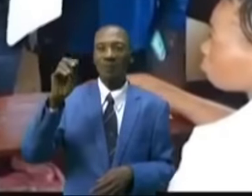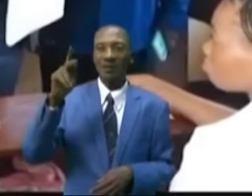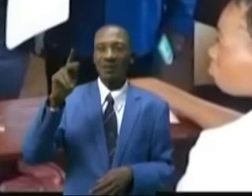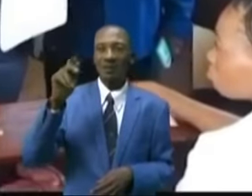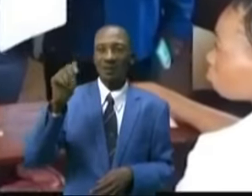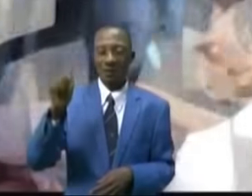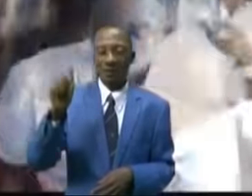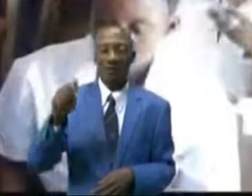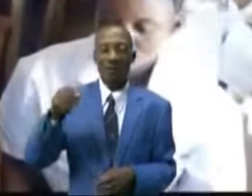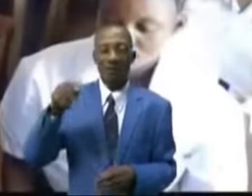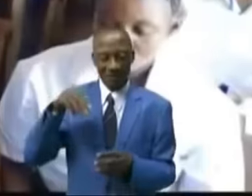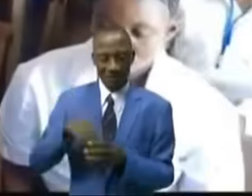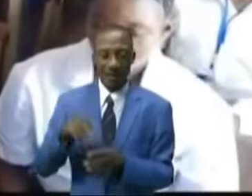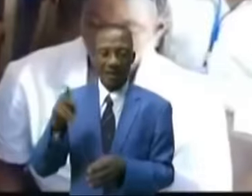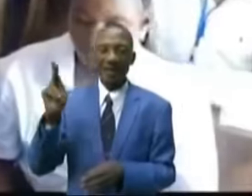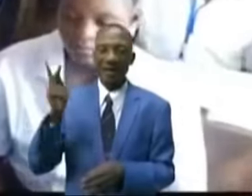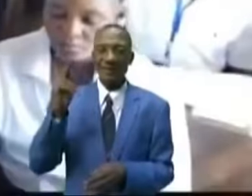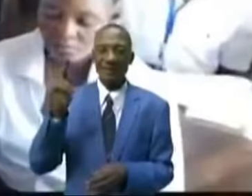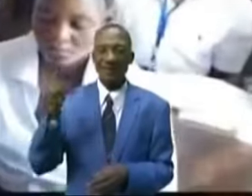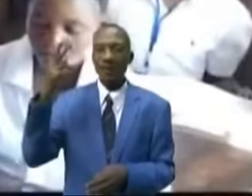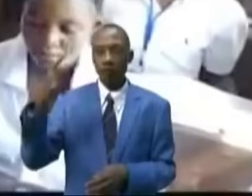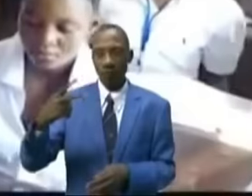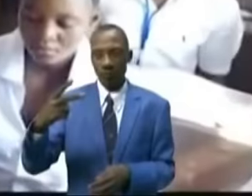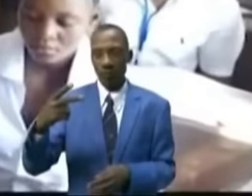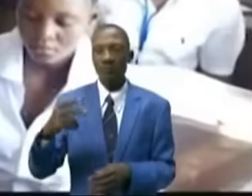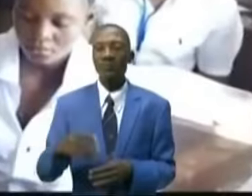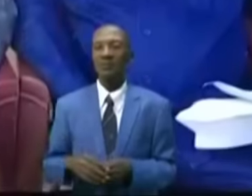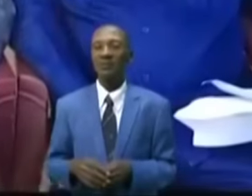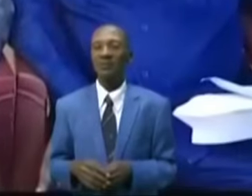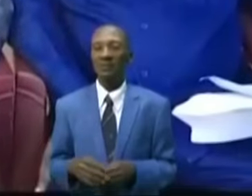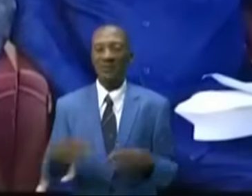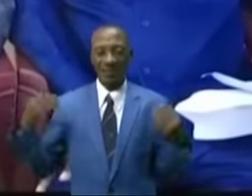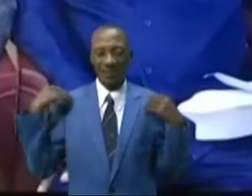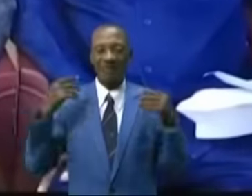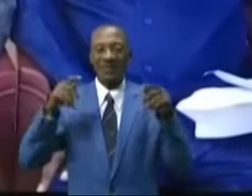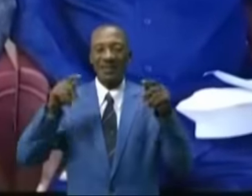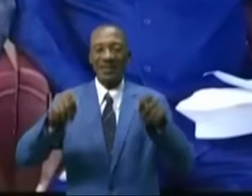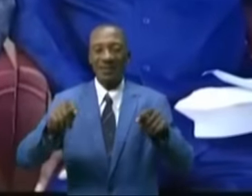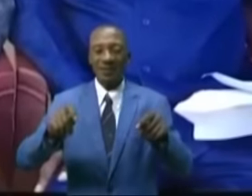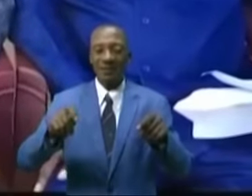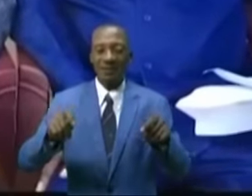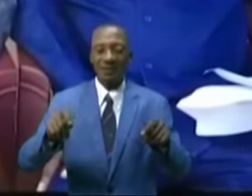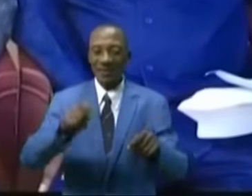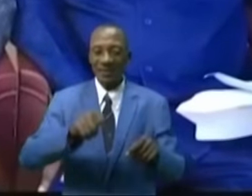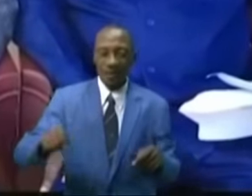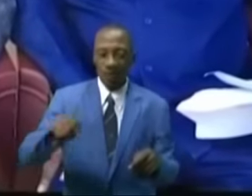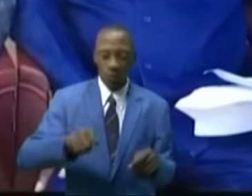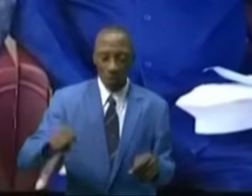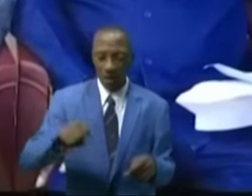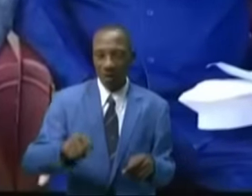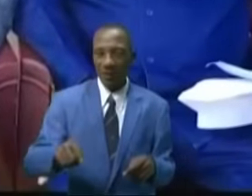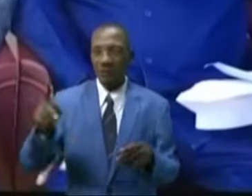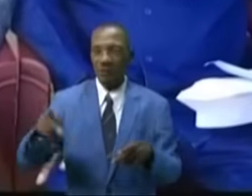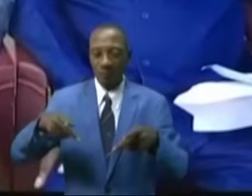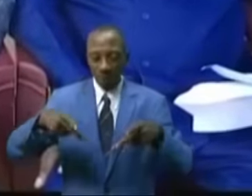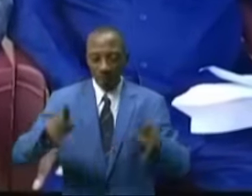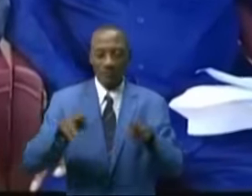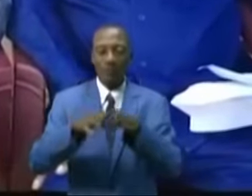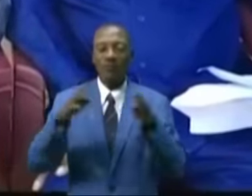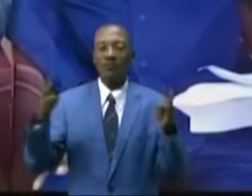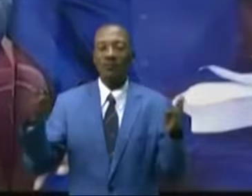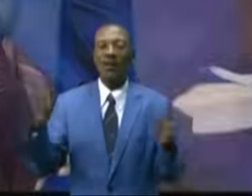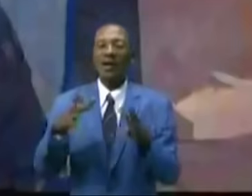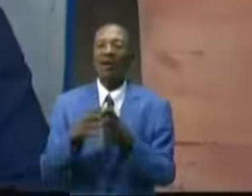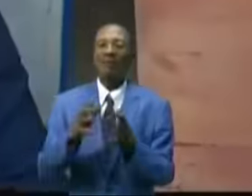2, par François Minga, administrateur des territoires, en présence de la délégation de l'inspection générale